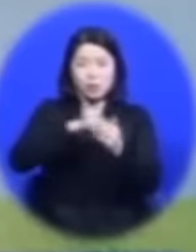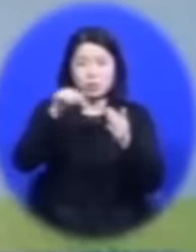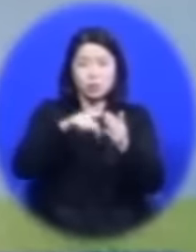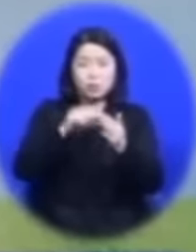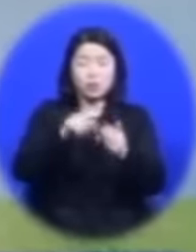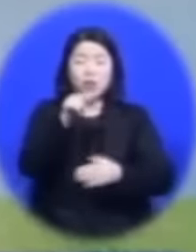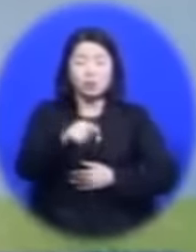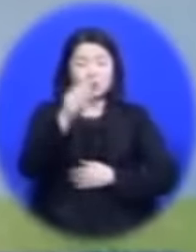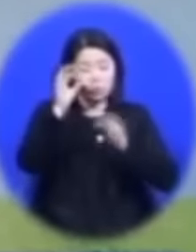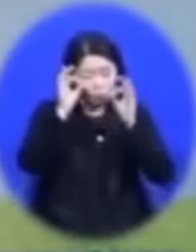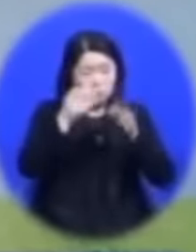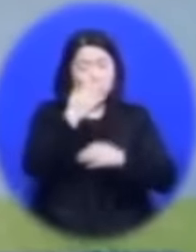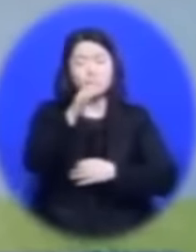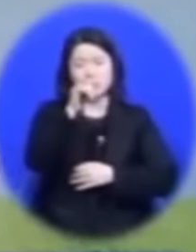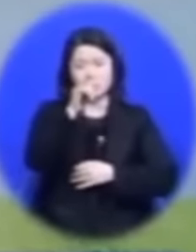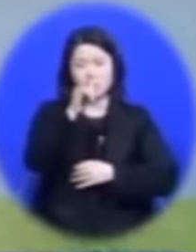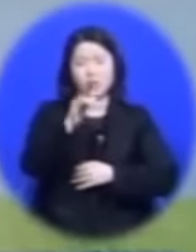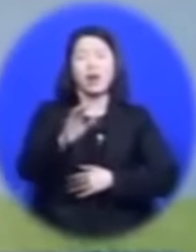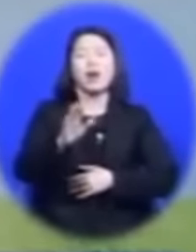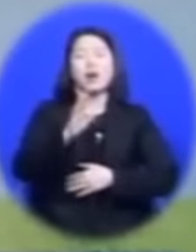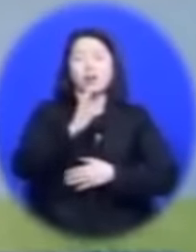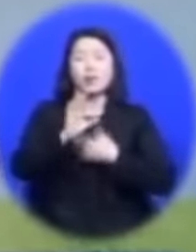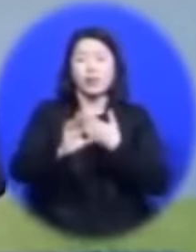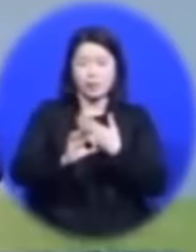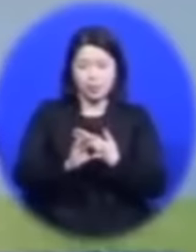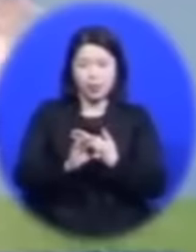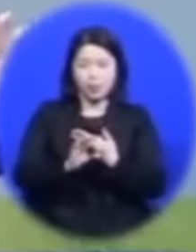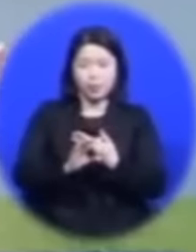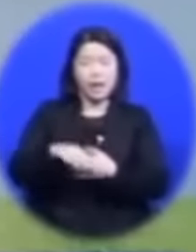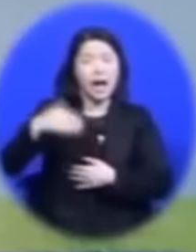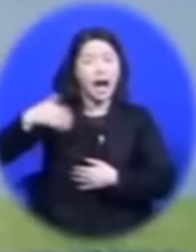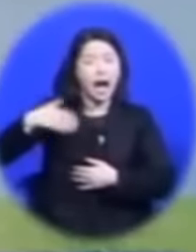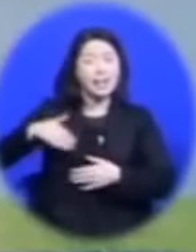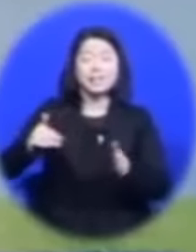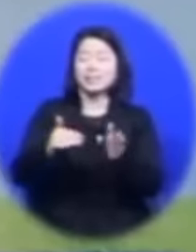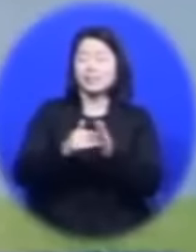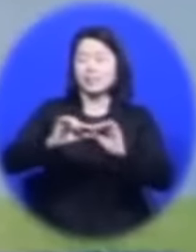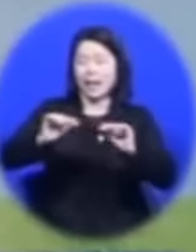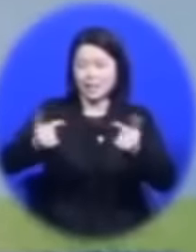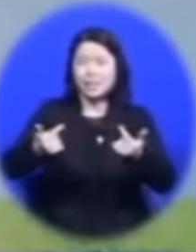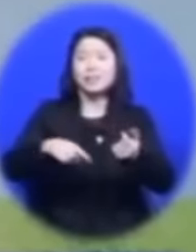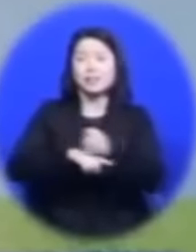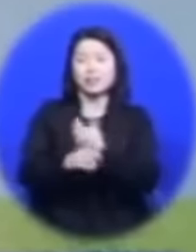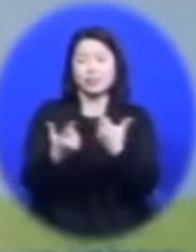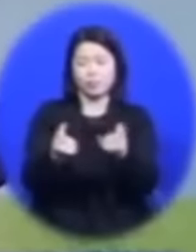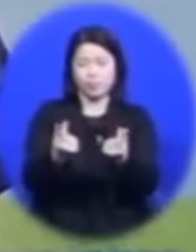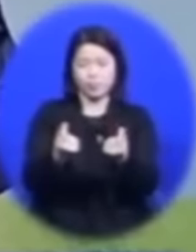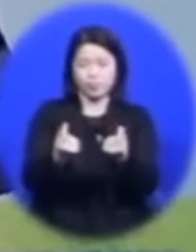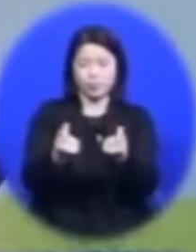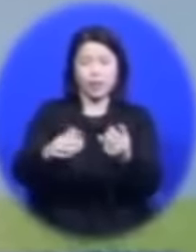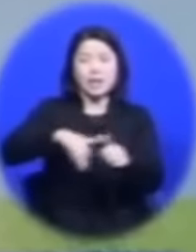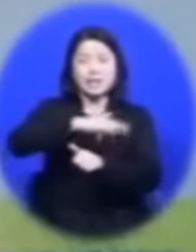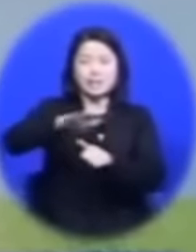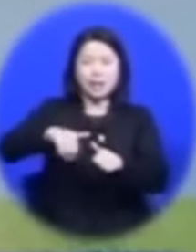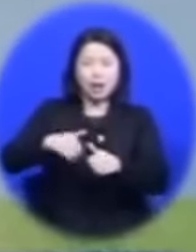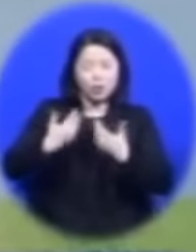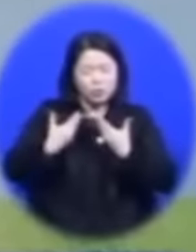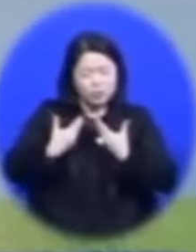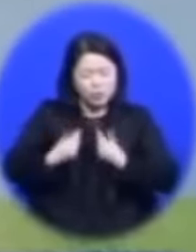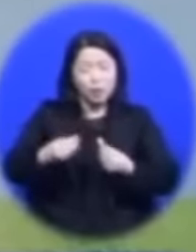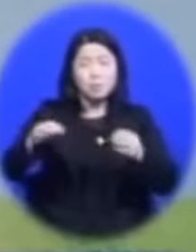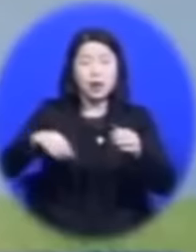그것을 봅니다. 그렇다면 아직 끝이 아니라는 겁니다. 상황은 절망적인